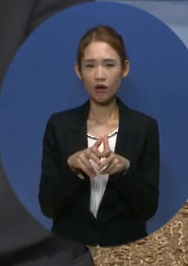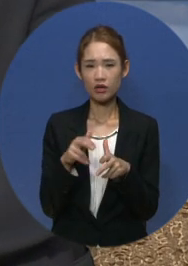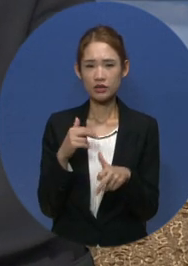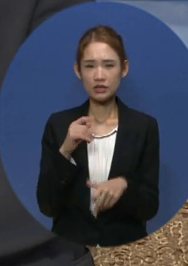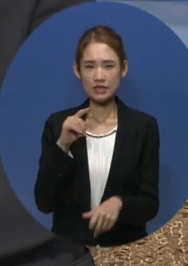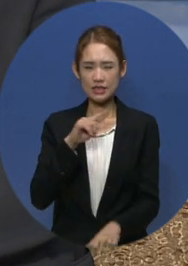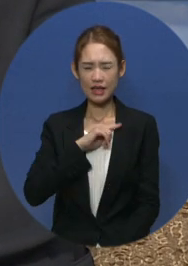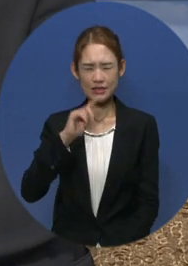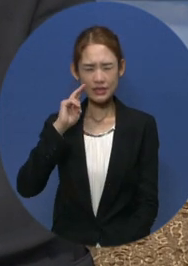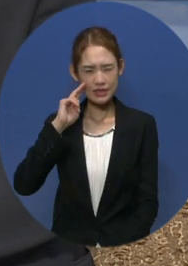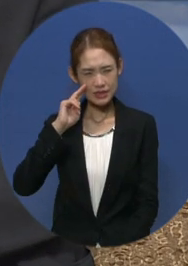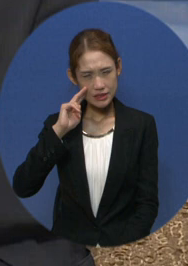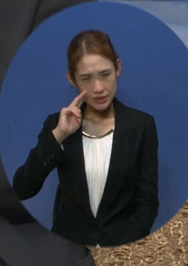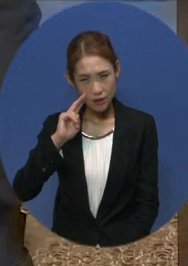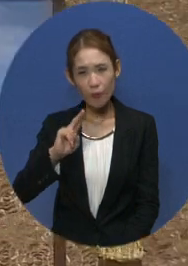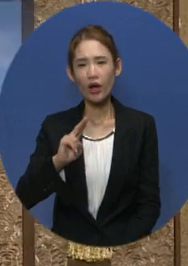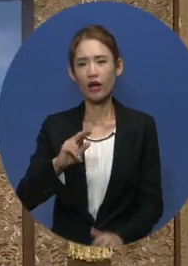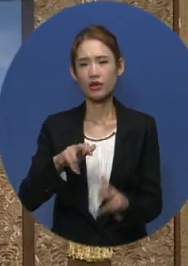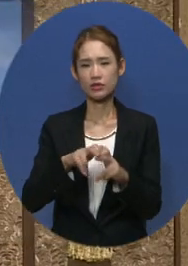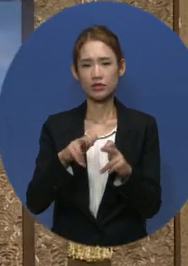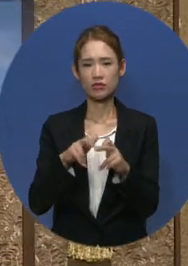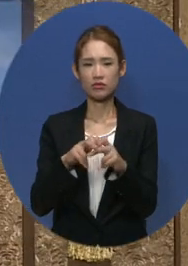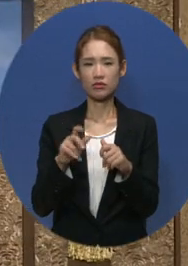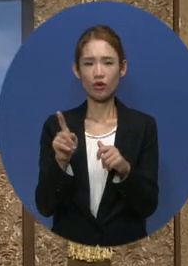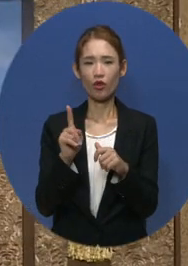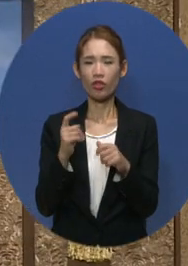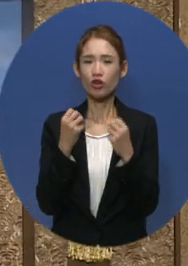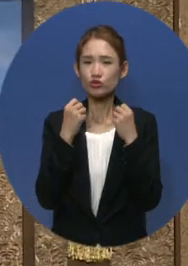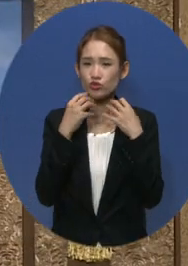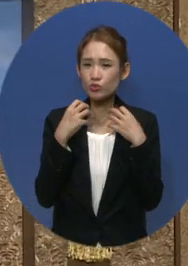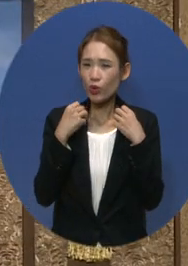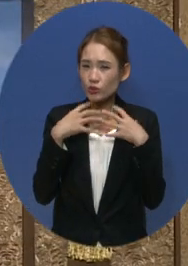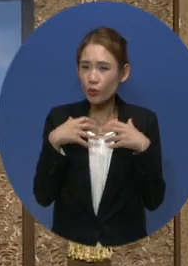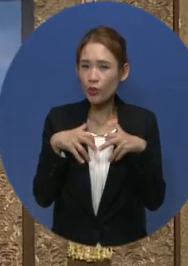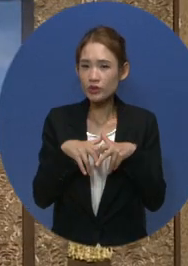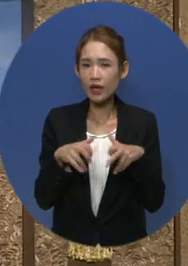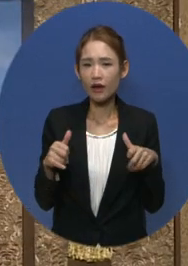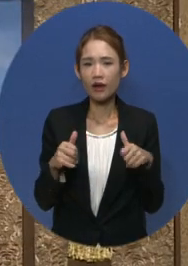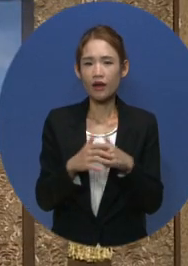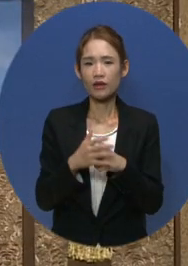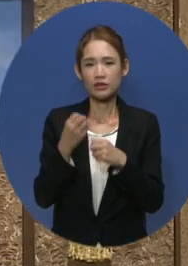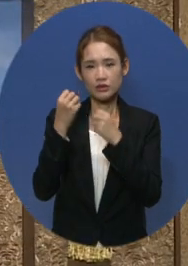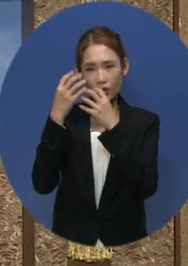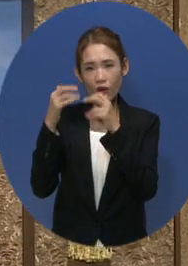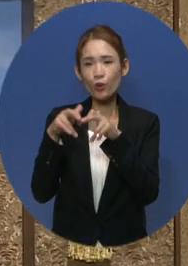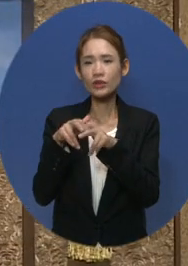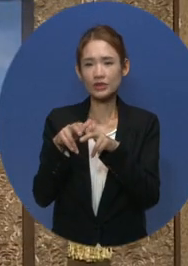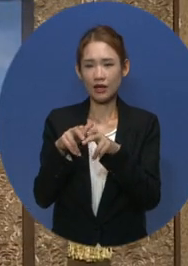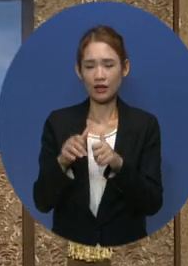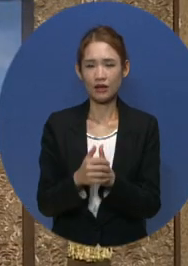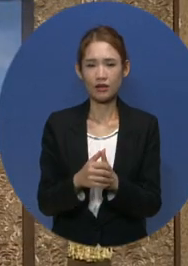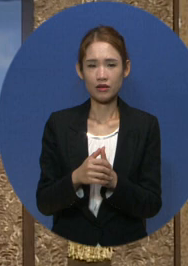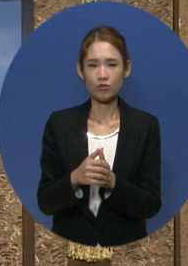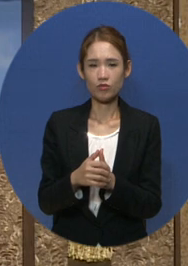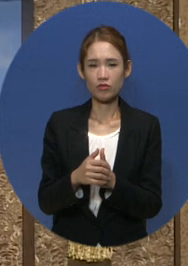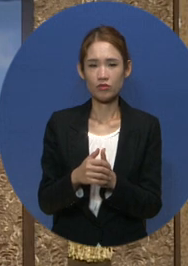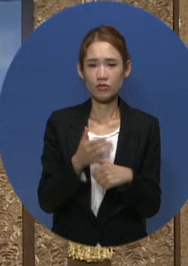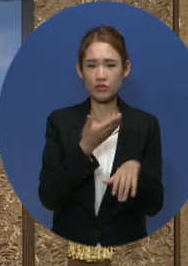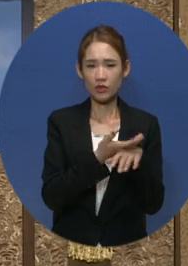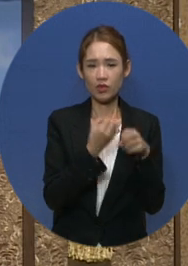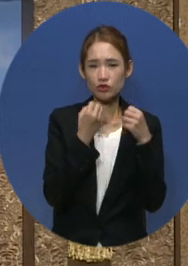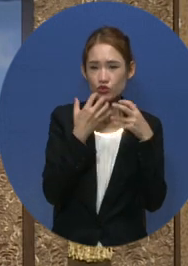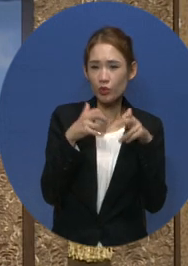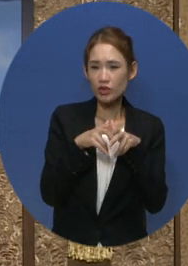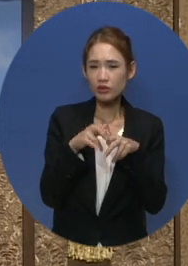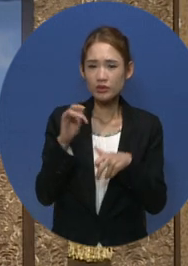가장 심각한 장애입니다. 다른 뭐 어떤 중복 장애, 이건 중복 장애가 아니고 새로운 장애고 네. 뭐 다른 뭐